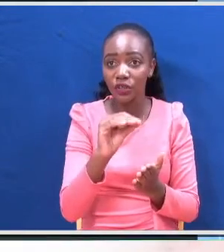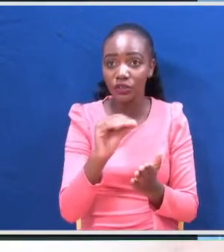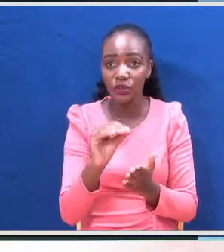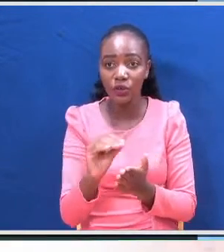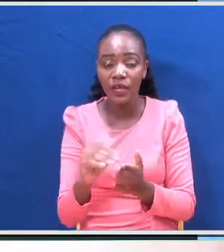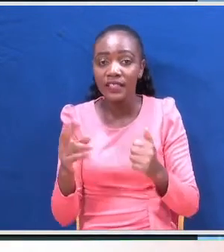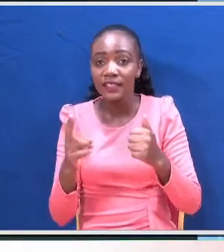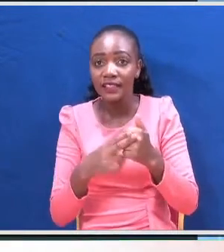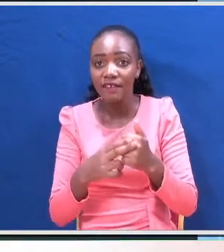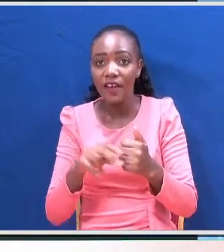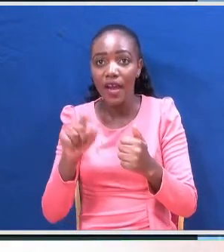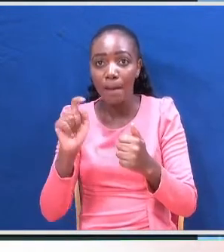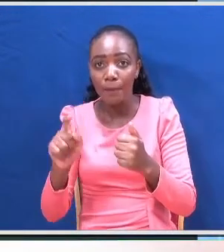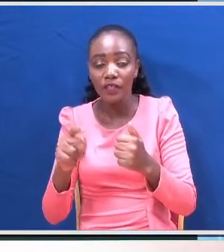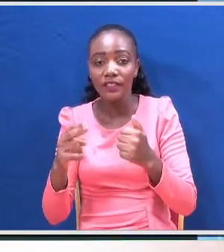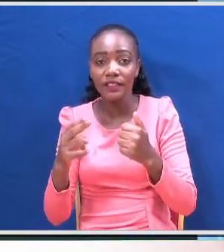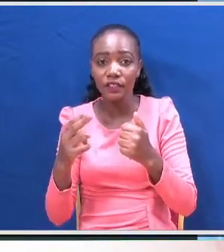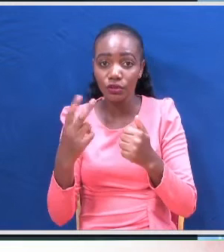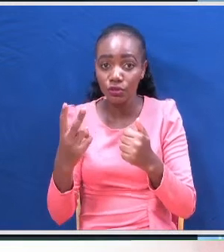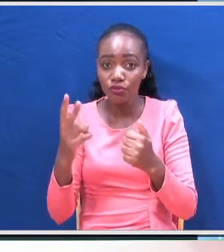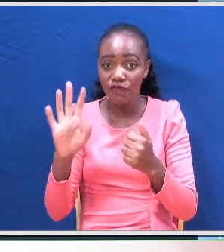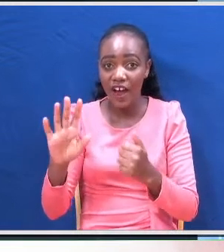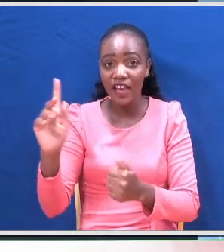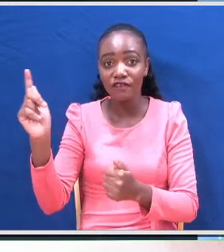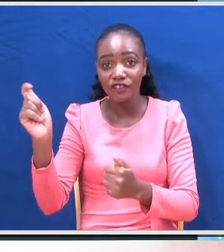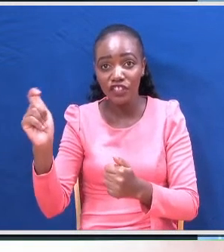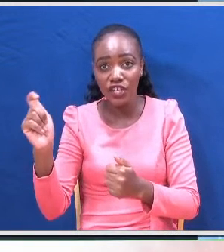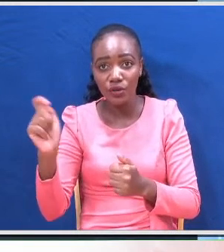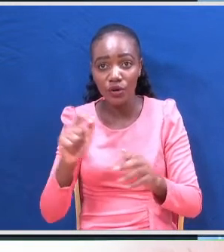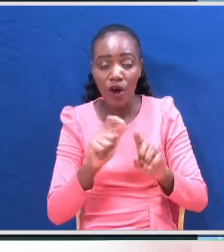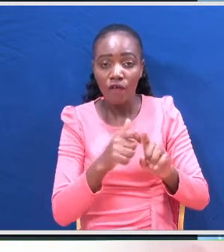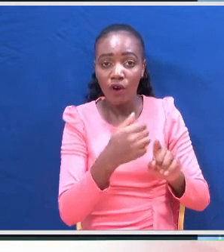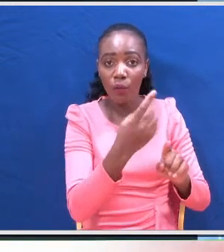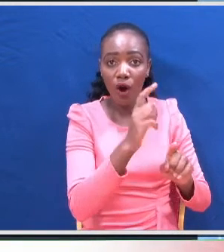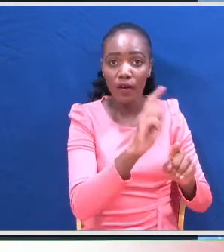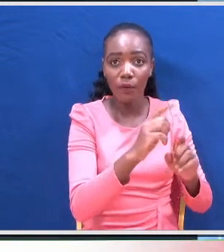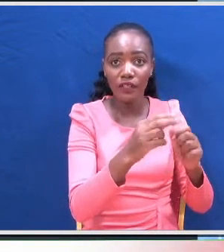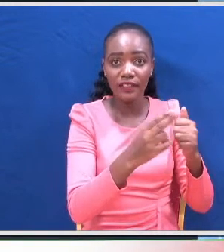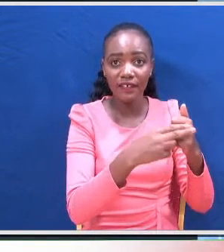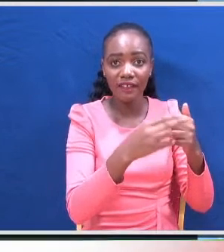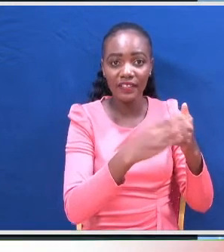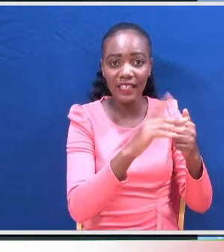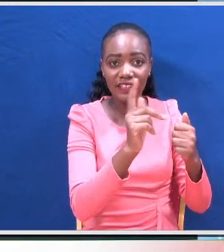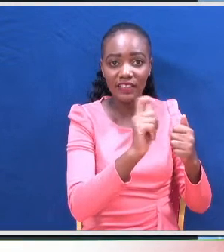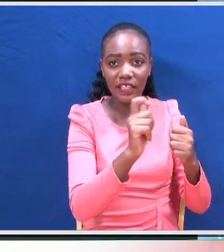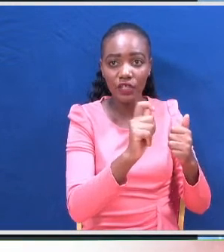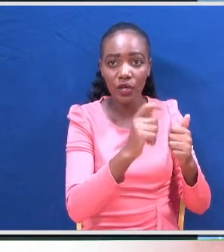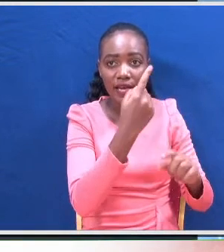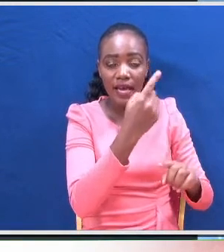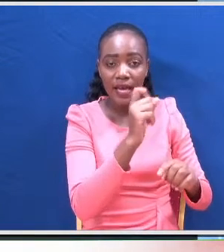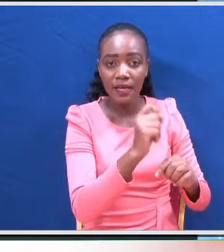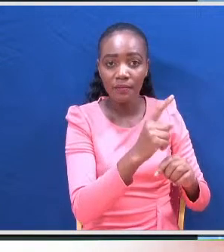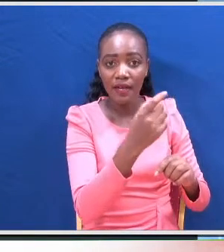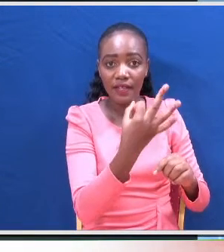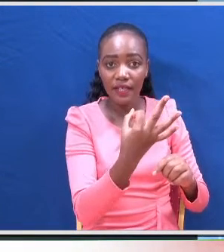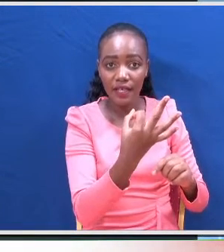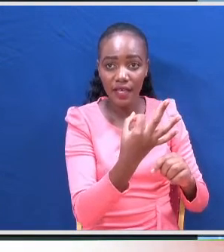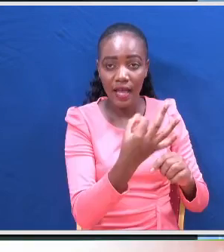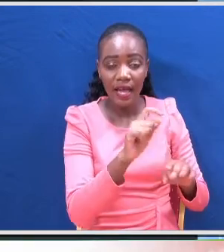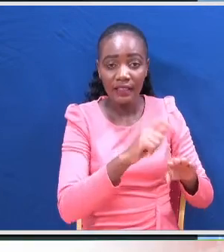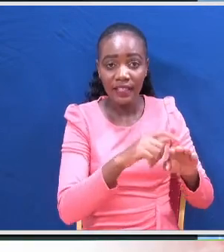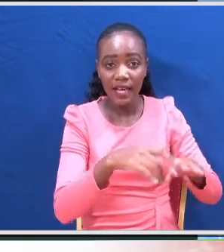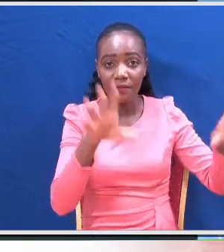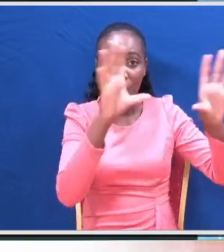trilioni 7.25 kutoka shilingi trilioni 1.79 mnamo Machi wakati Rais